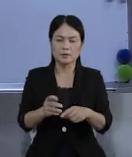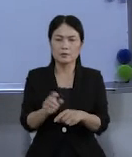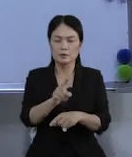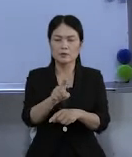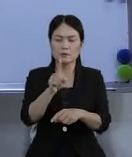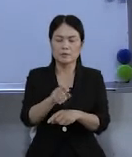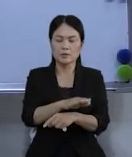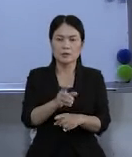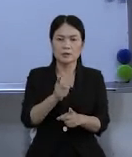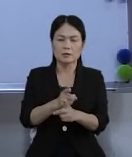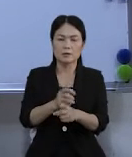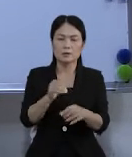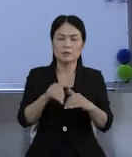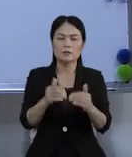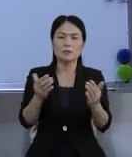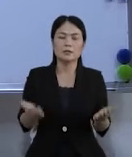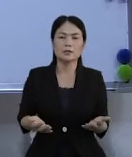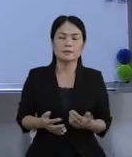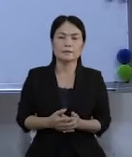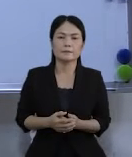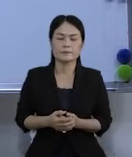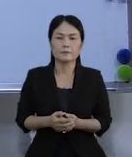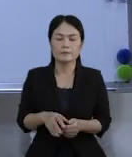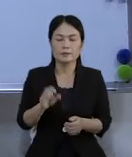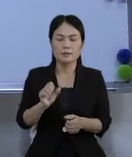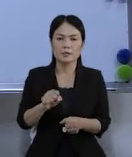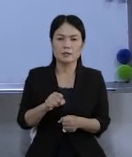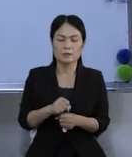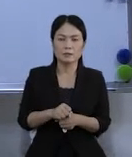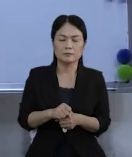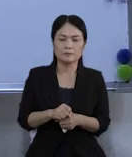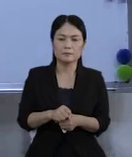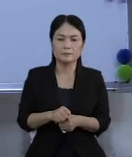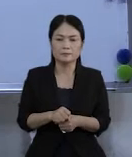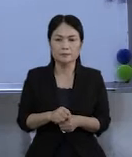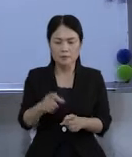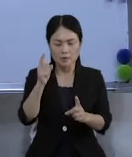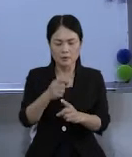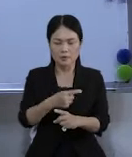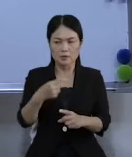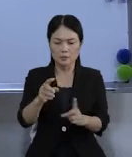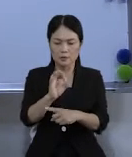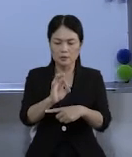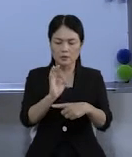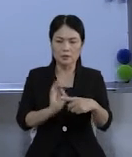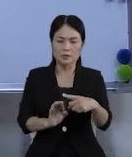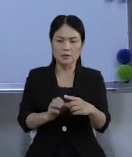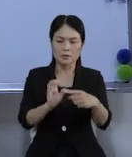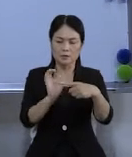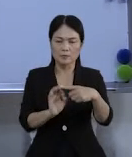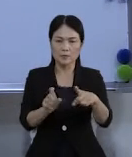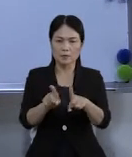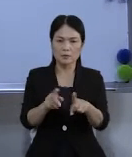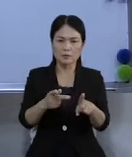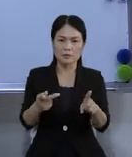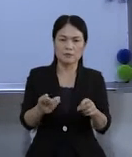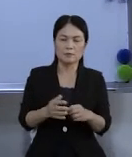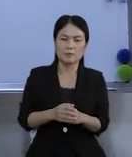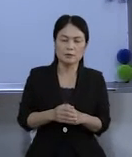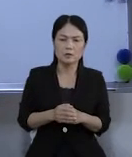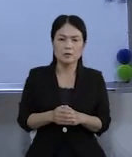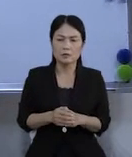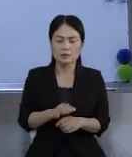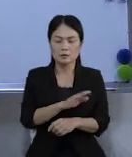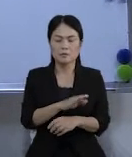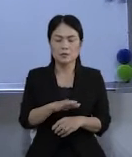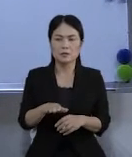ta con trở phơ đôi mật định. Chà chẳng đảm bây đọ bảo hiện để miễn phía bay đôi khi nìa cứ